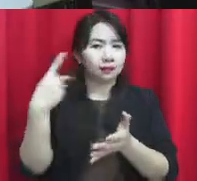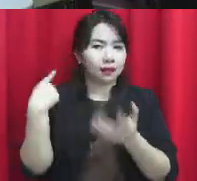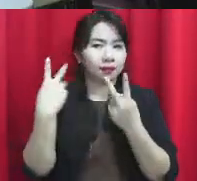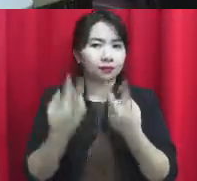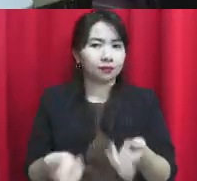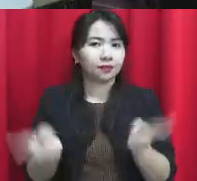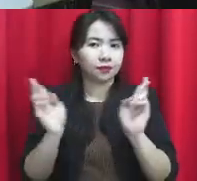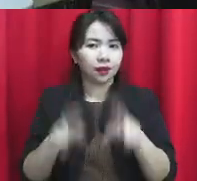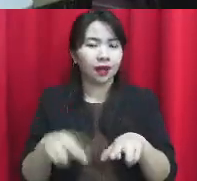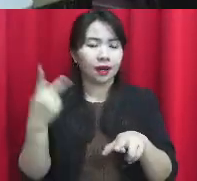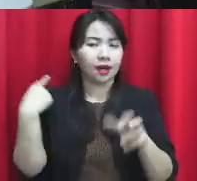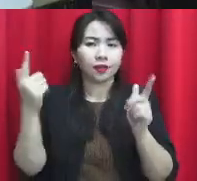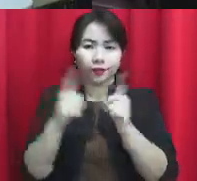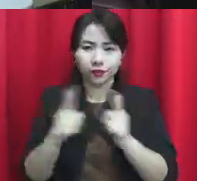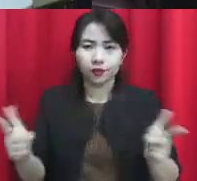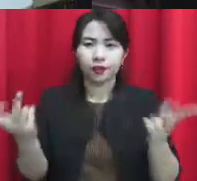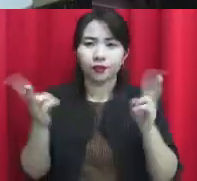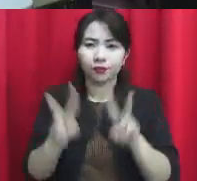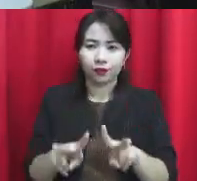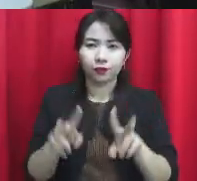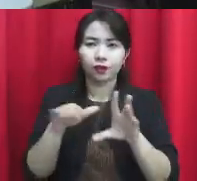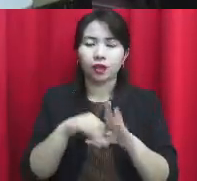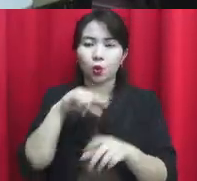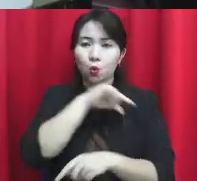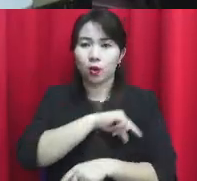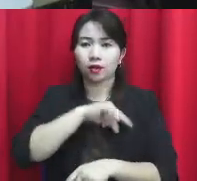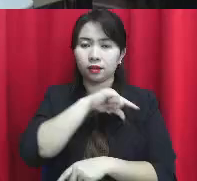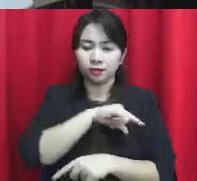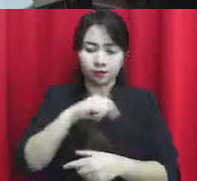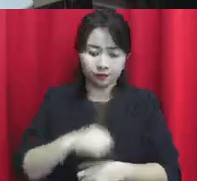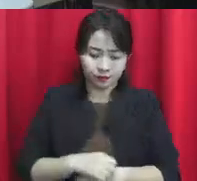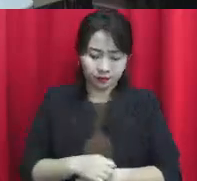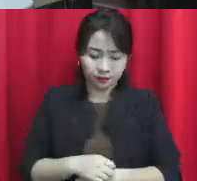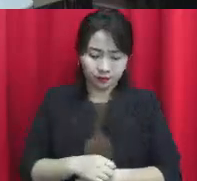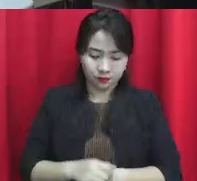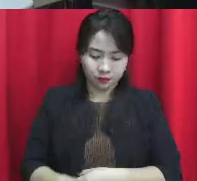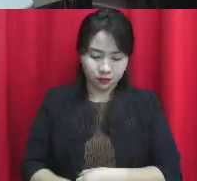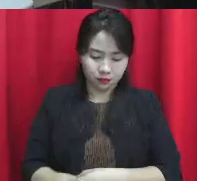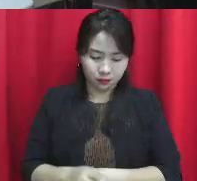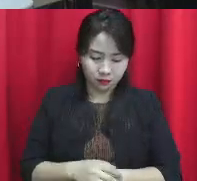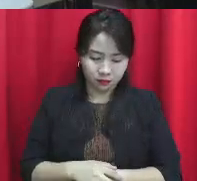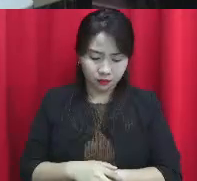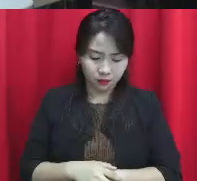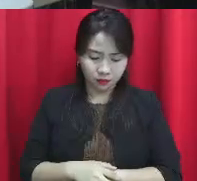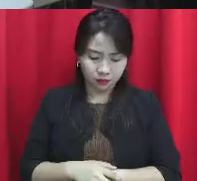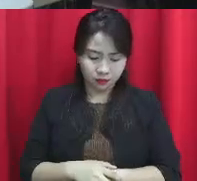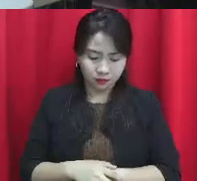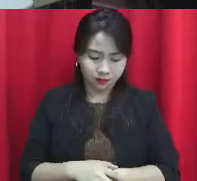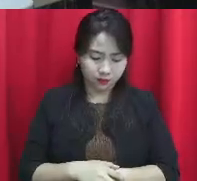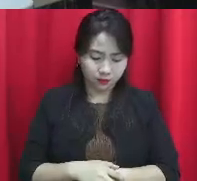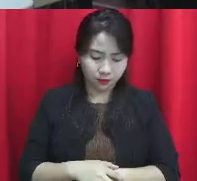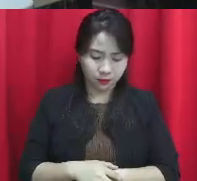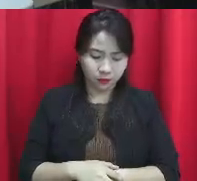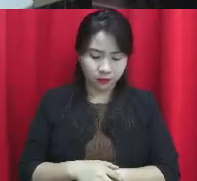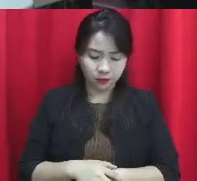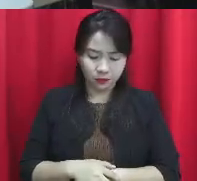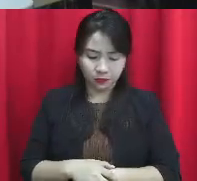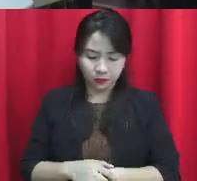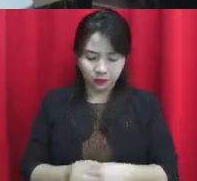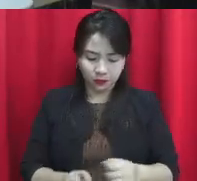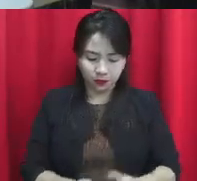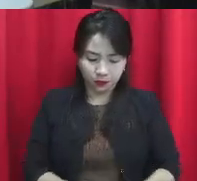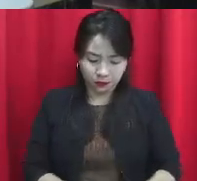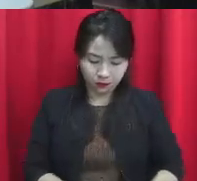great value and quality Akalain mo coming na walang sense yung kabataan sir maki sa loob ng simbahan